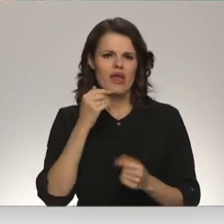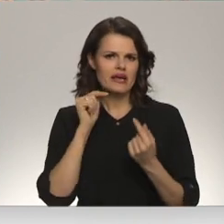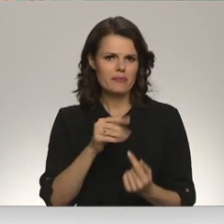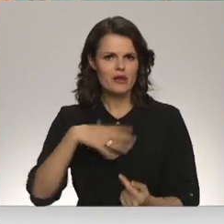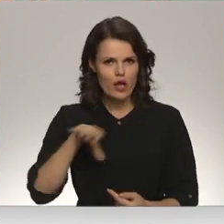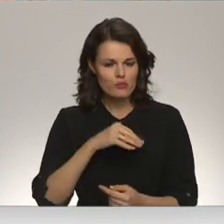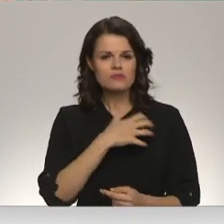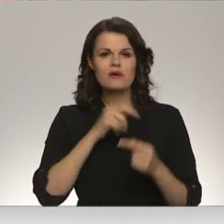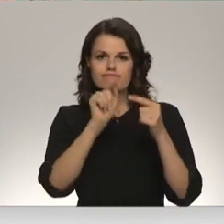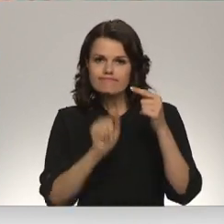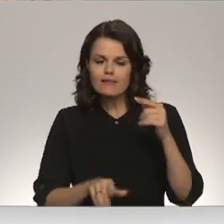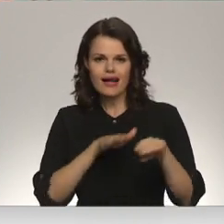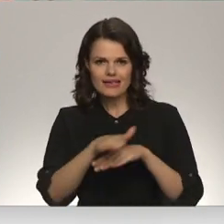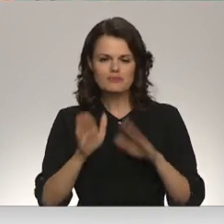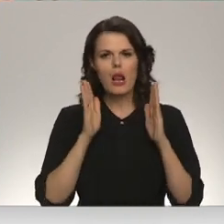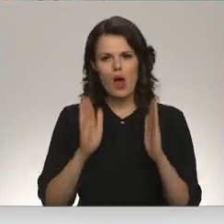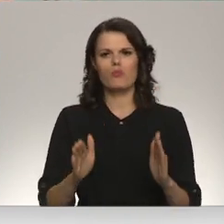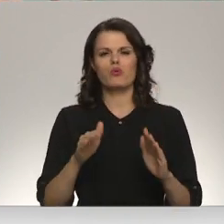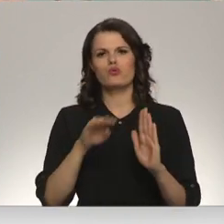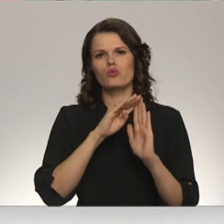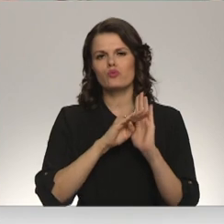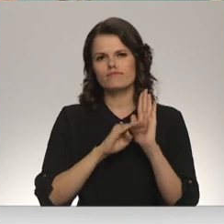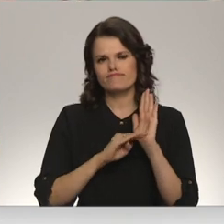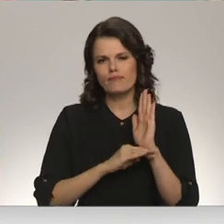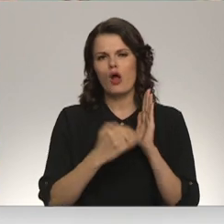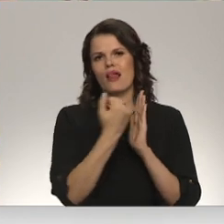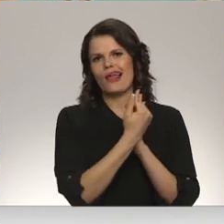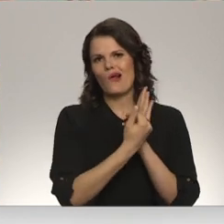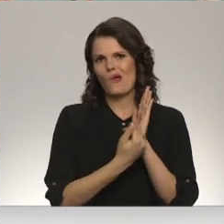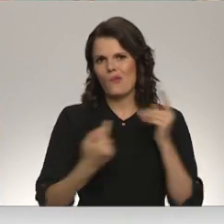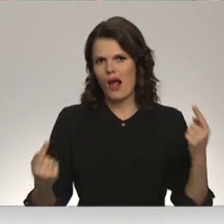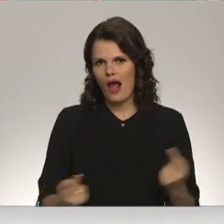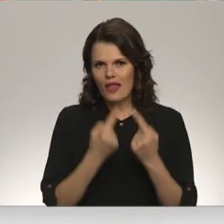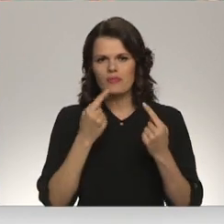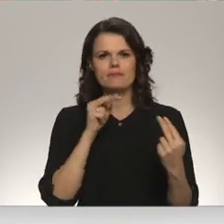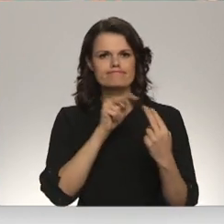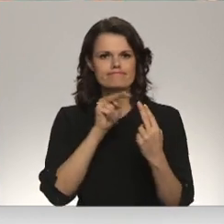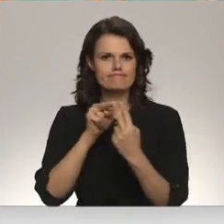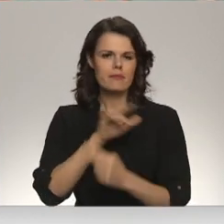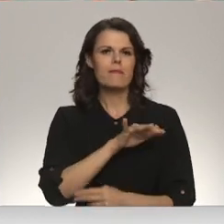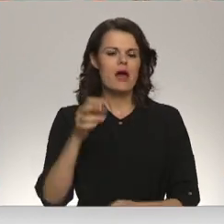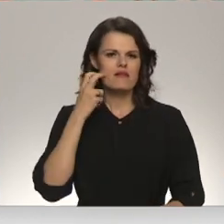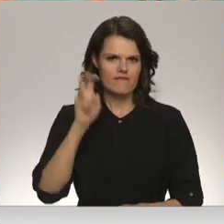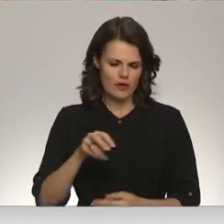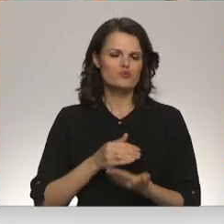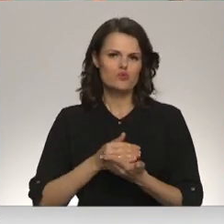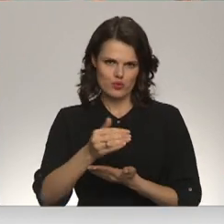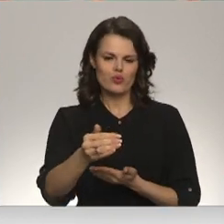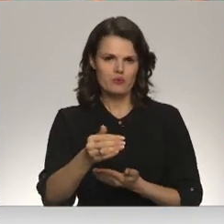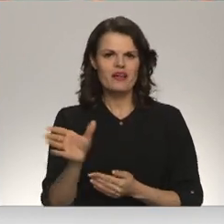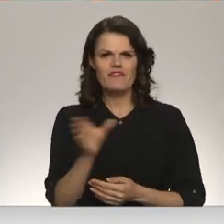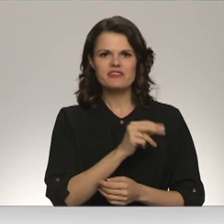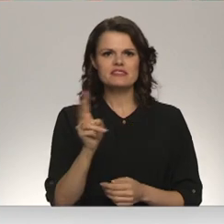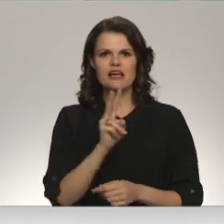ir jāizdara, lai viss būtu pēc noteikumiem, pēc likuma. Sakarus ar bērnu vecākiem mēs, protams, uzturam. Visu, kas